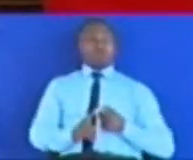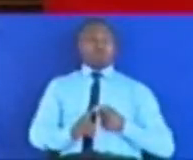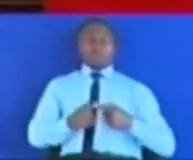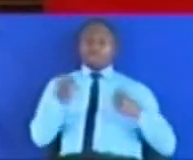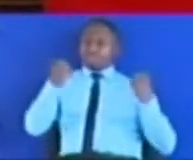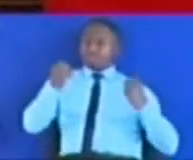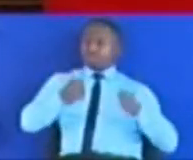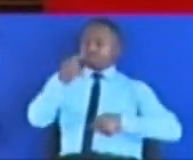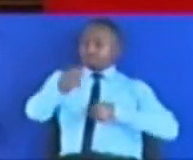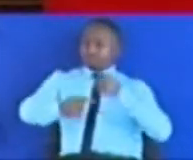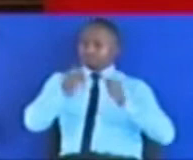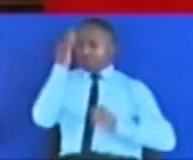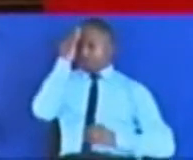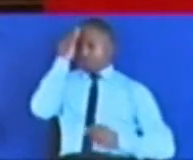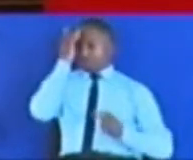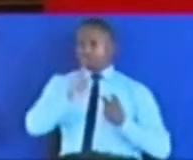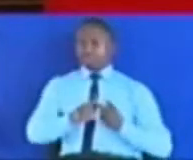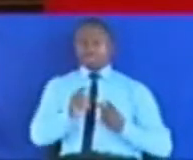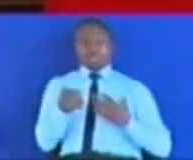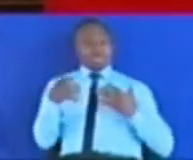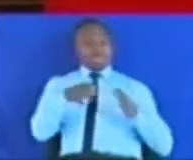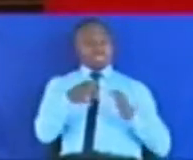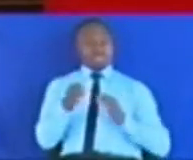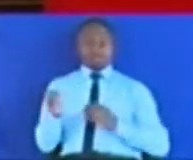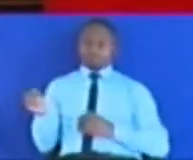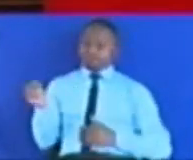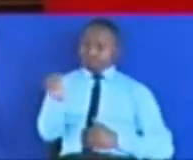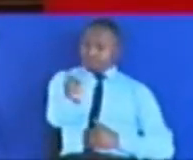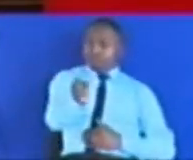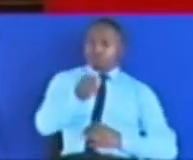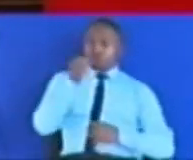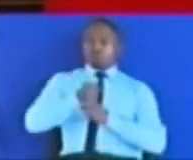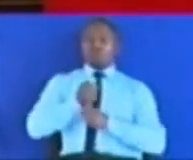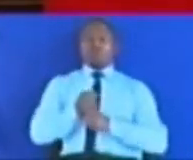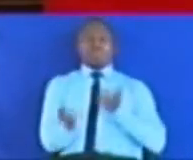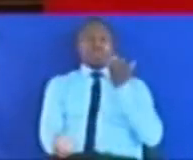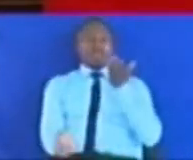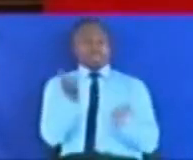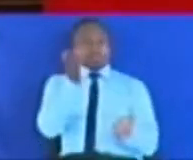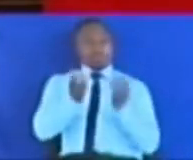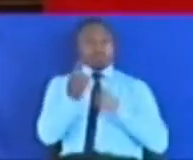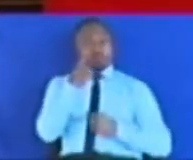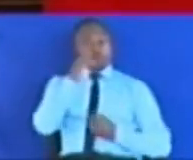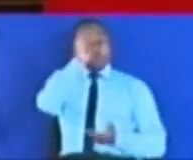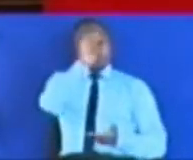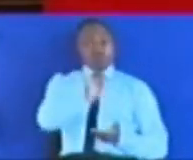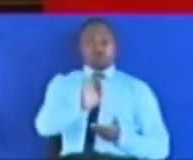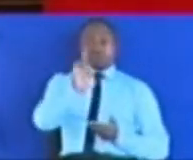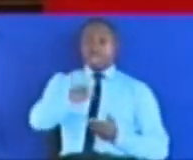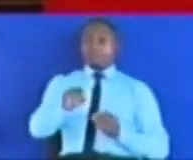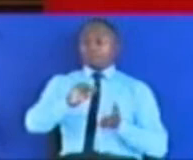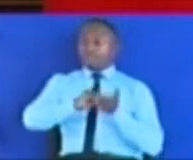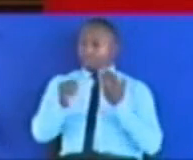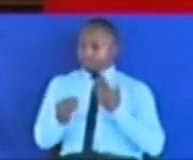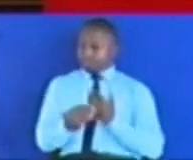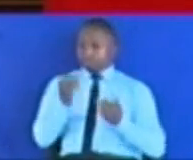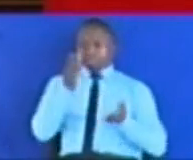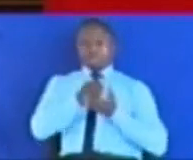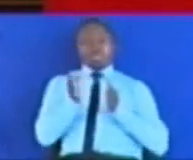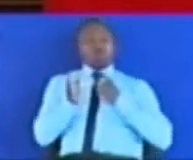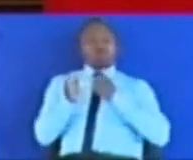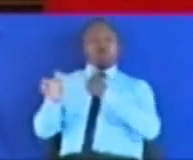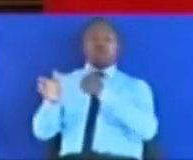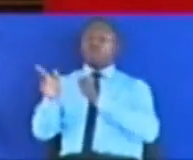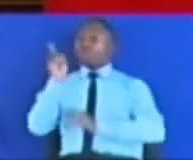zinaendelea, ninajua kuna timu imepelekwa pale kufanya tathmini kuona mapungufu yaliyopo. Niombe hasa wodi la kina mama, wodi